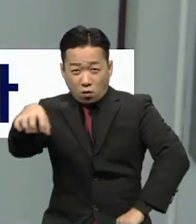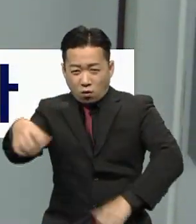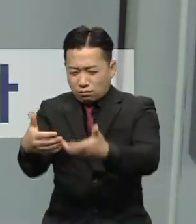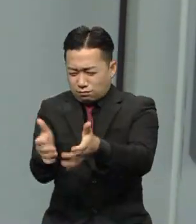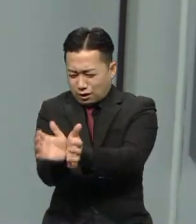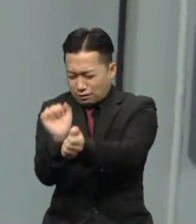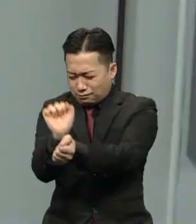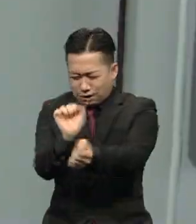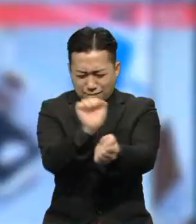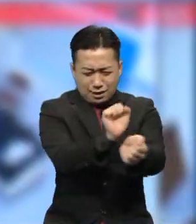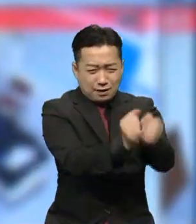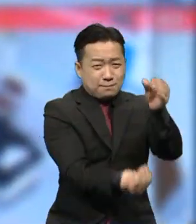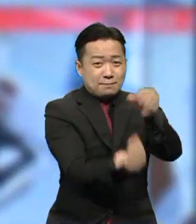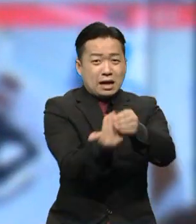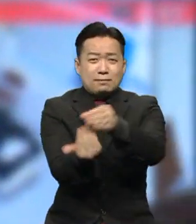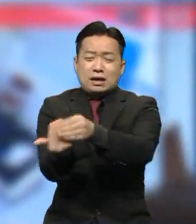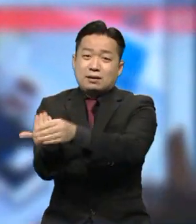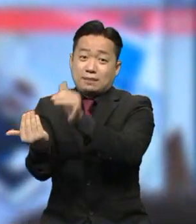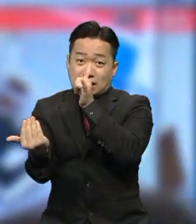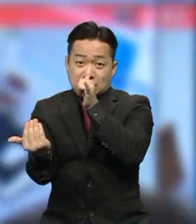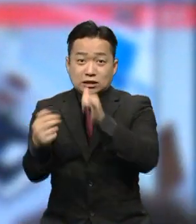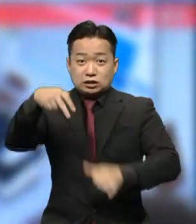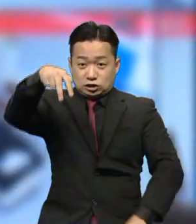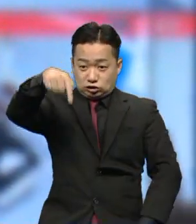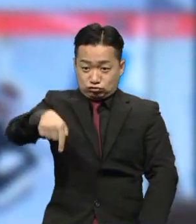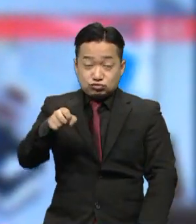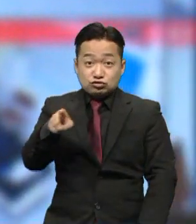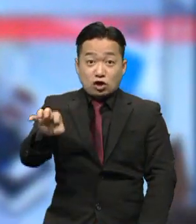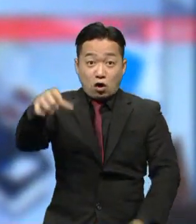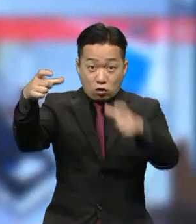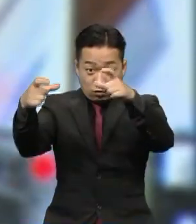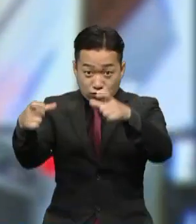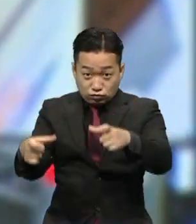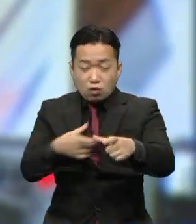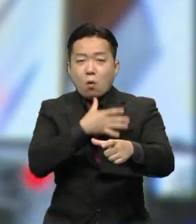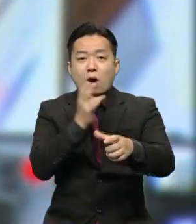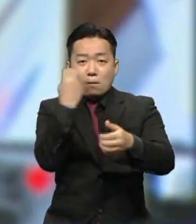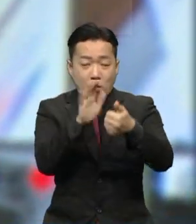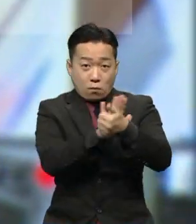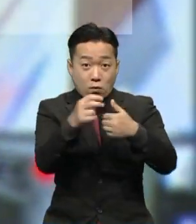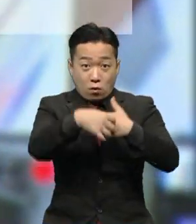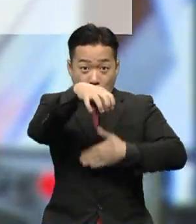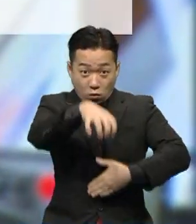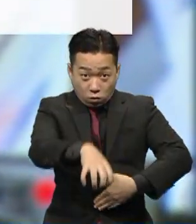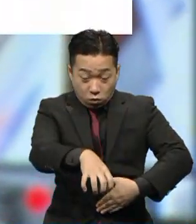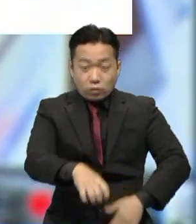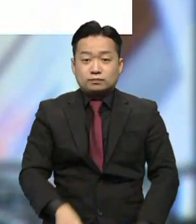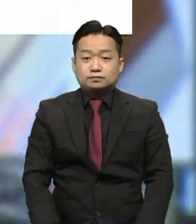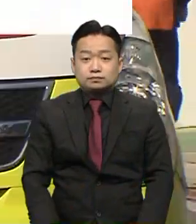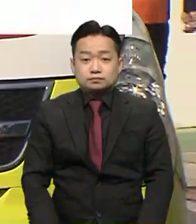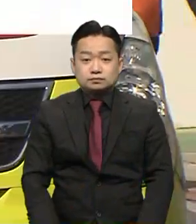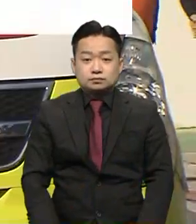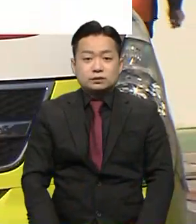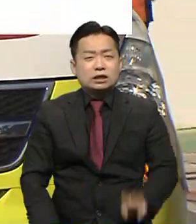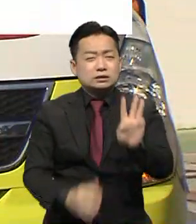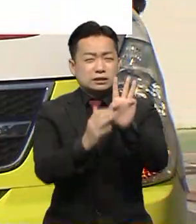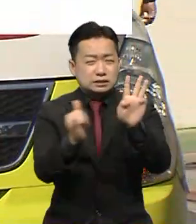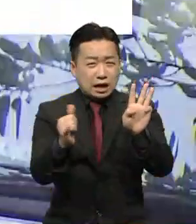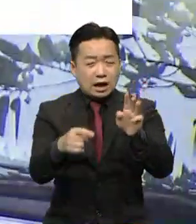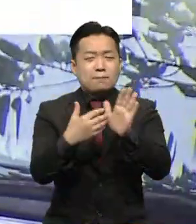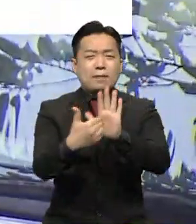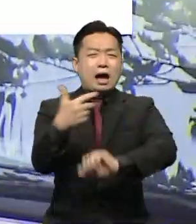끊이질 않습니다. 수영구의 한 요양병원 확진자 16명 가운데 3명이 돌파 감염 사례로